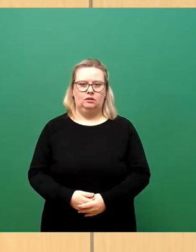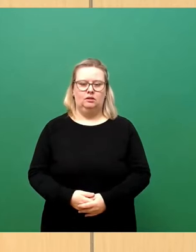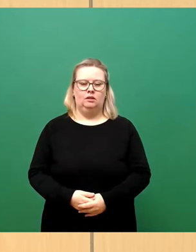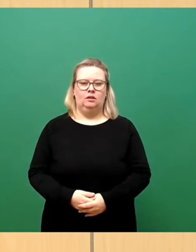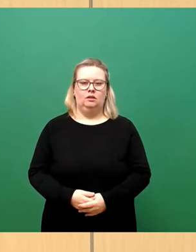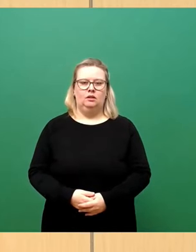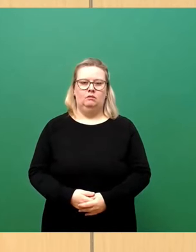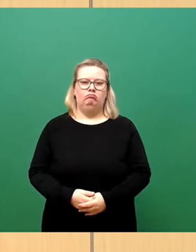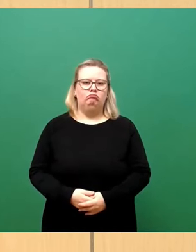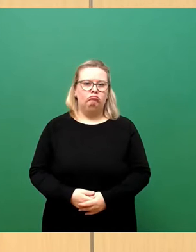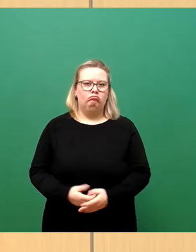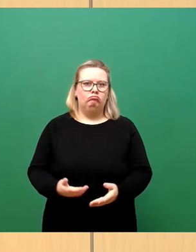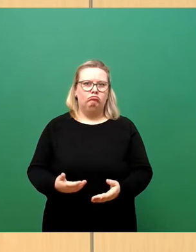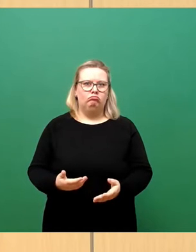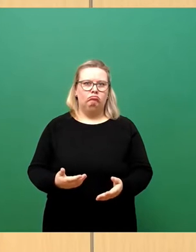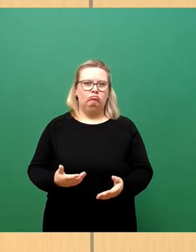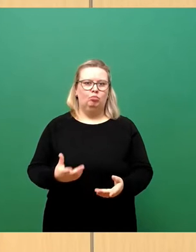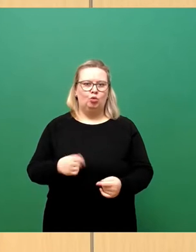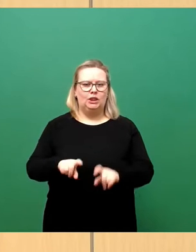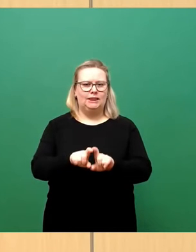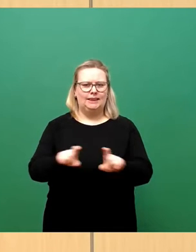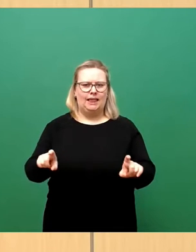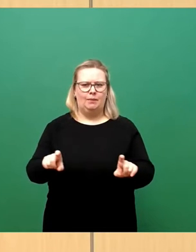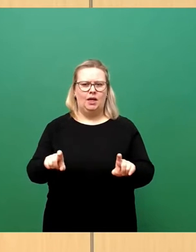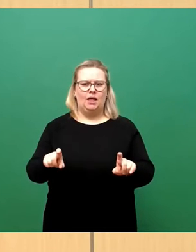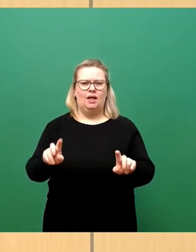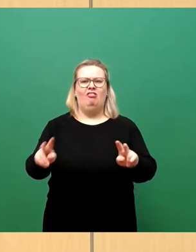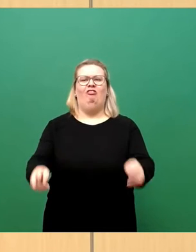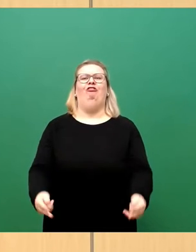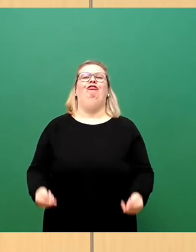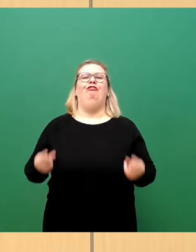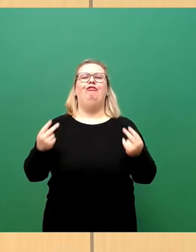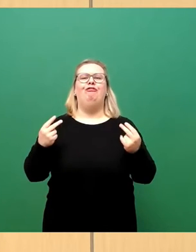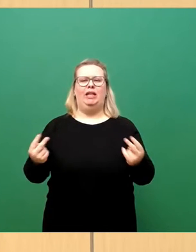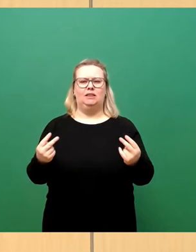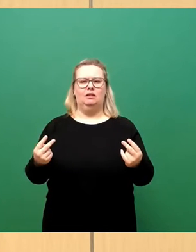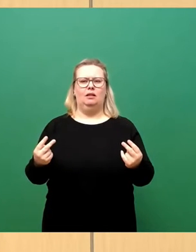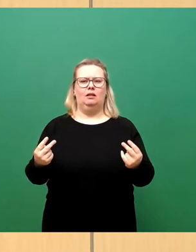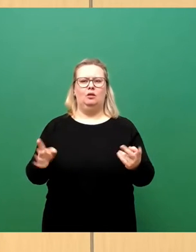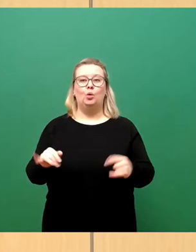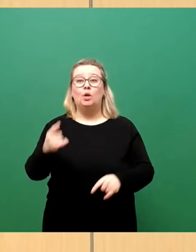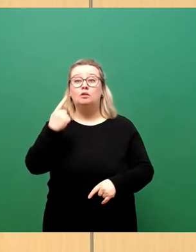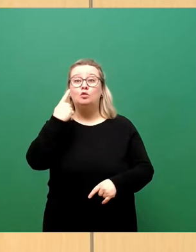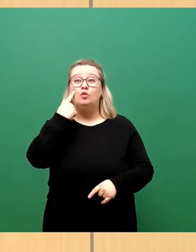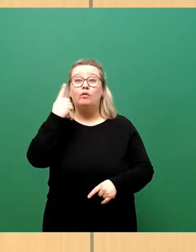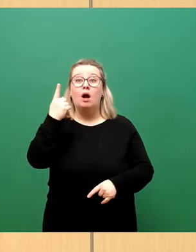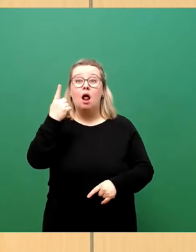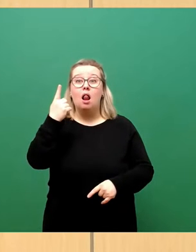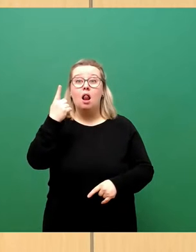ist so gesehen, dass es dieses Thema viel zu wichtig ist, als es hier irgendeinem Zufall zu überlassen. Und auch